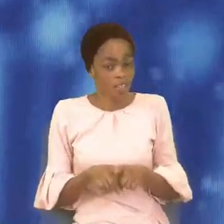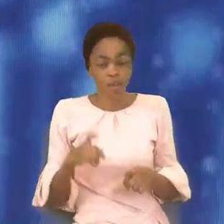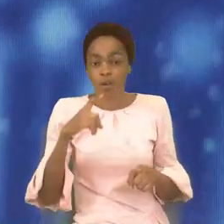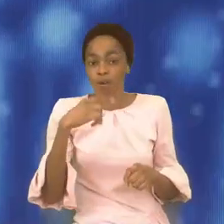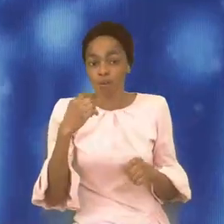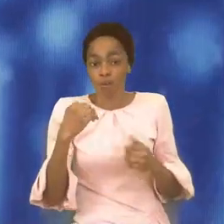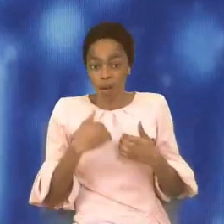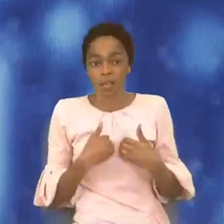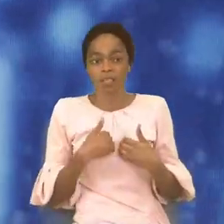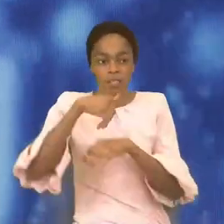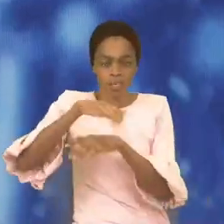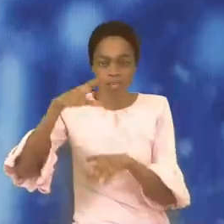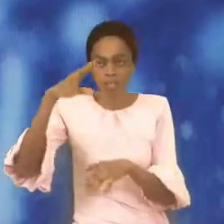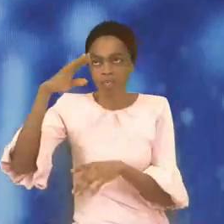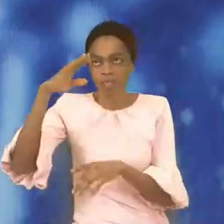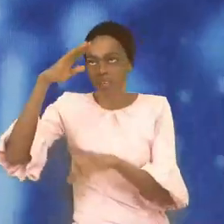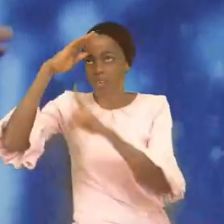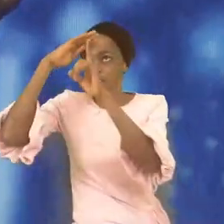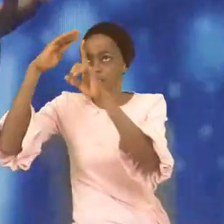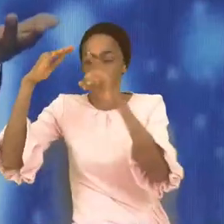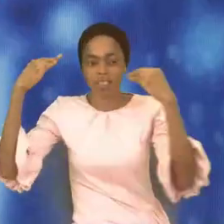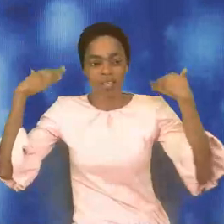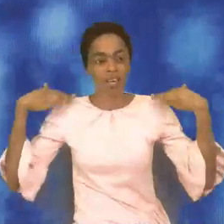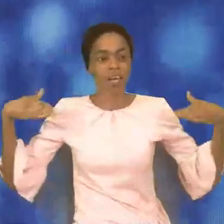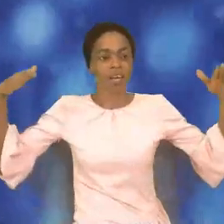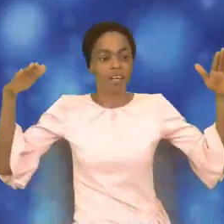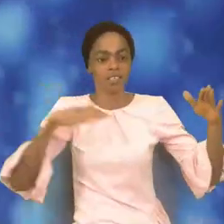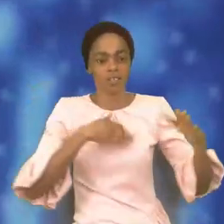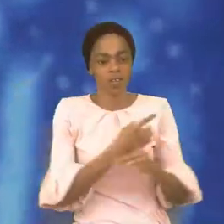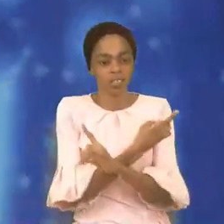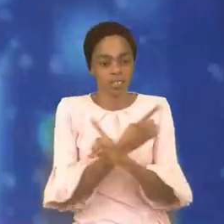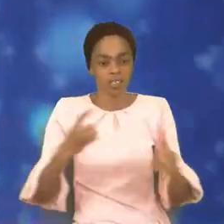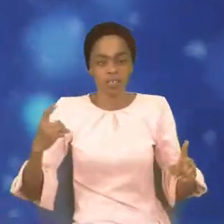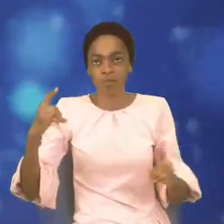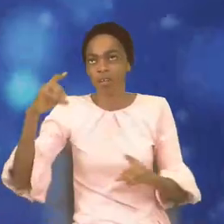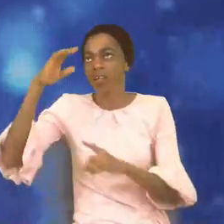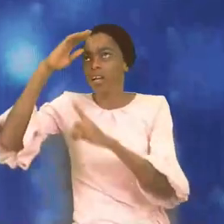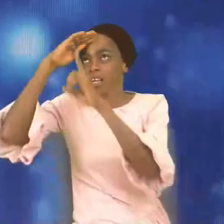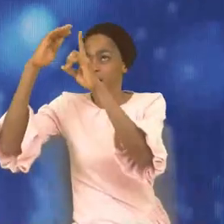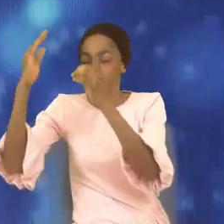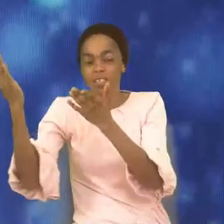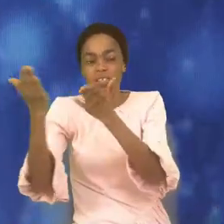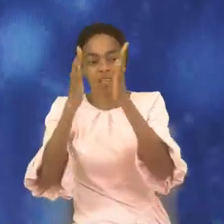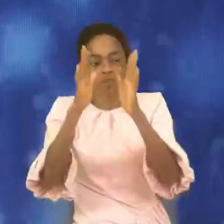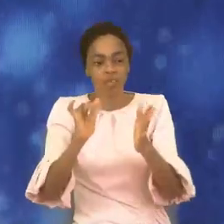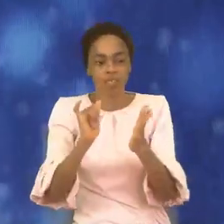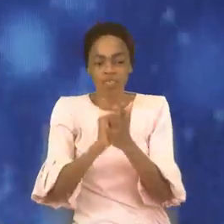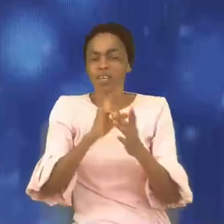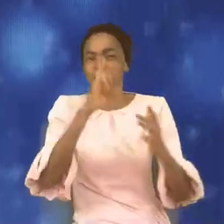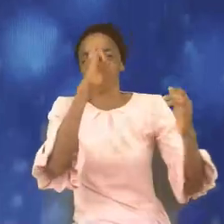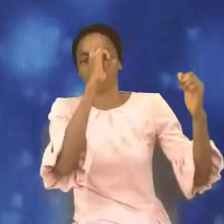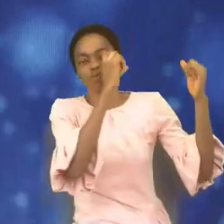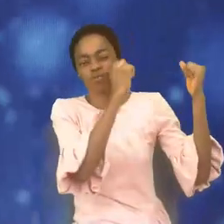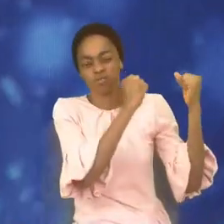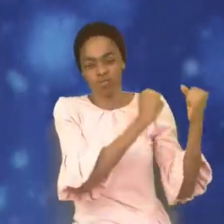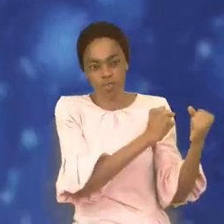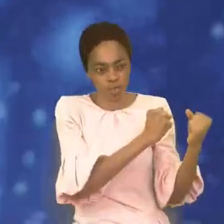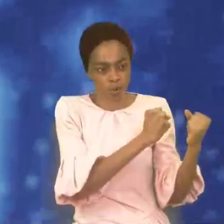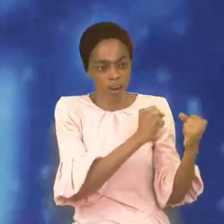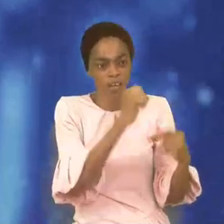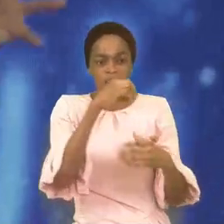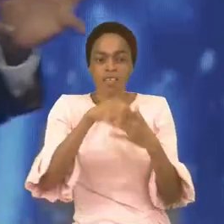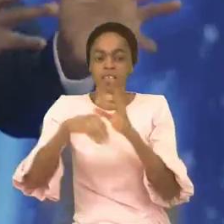ses serviteurs qui ont eu confiance en lui et qui ont violé l'ordre du roi et